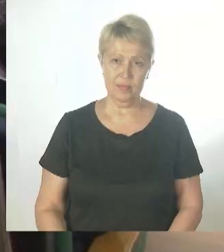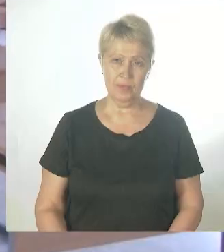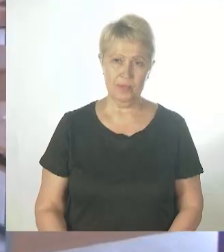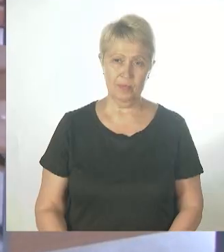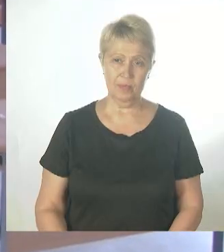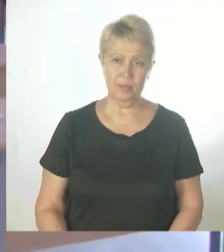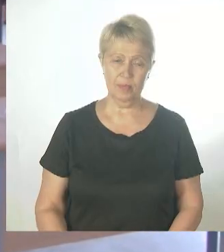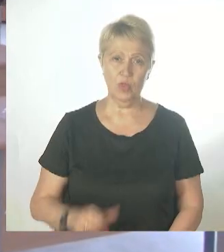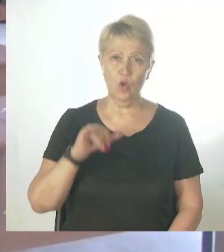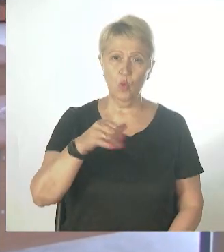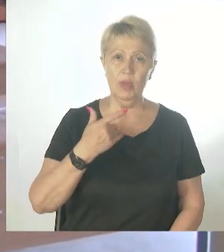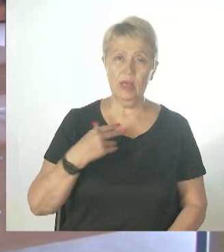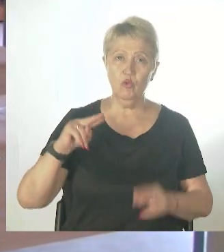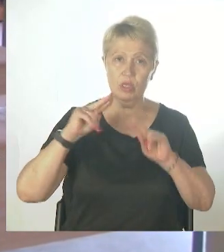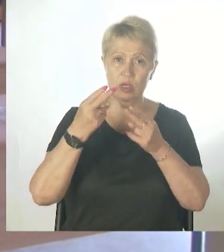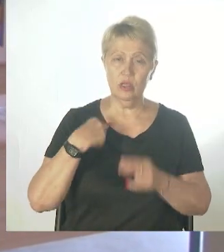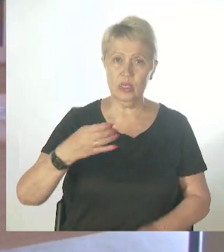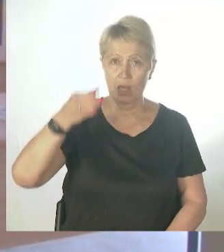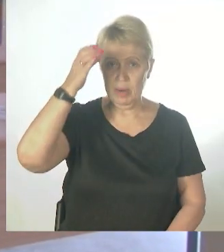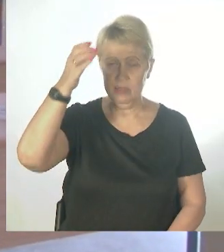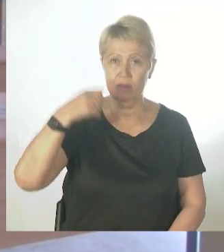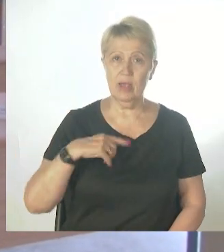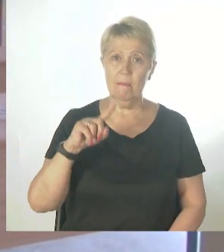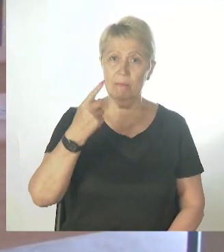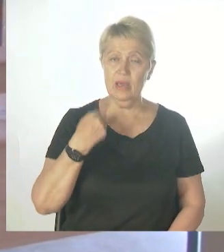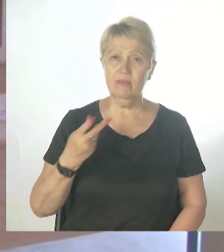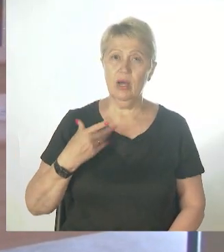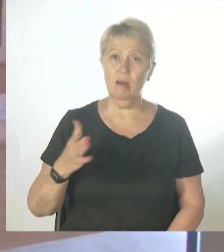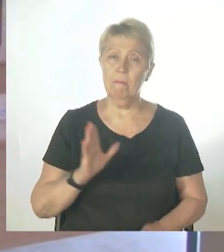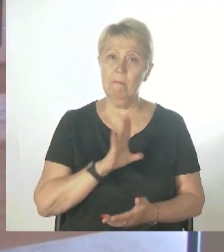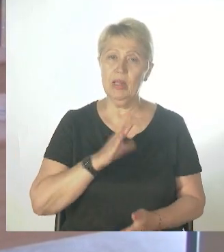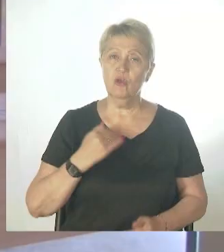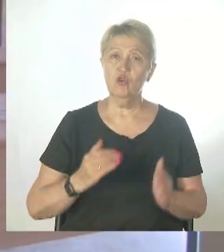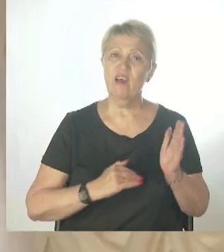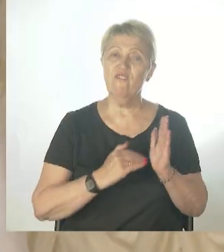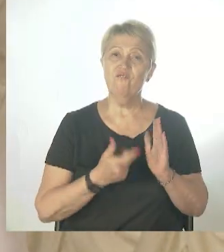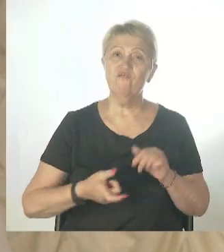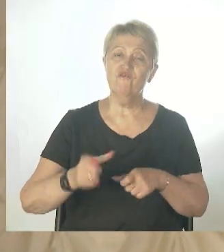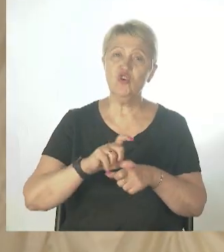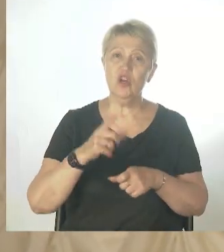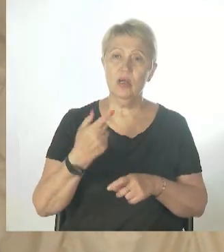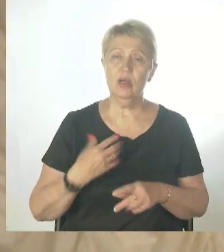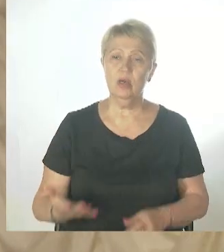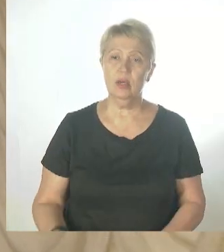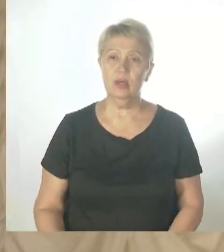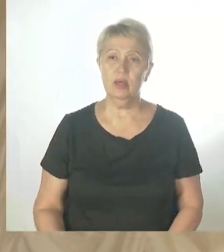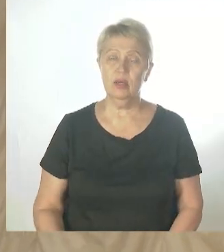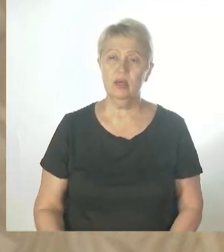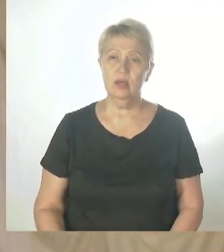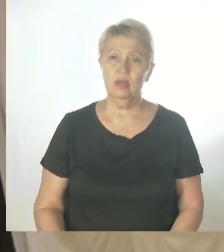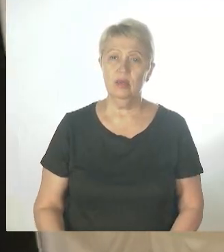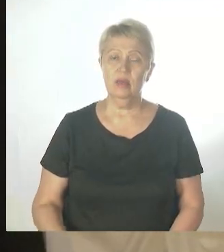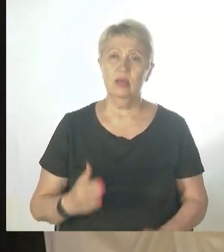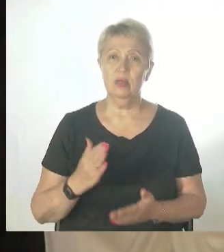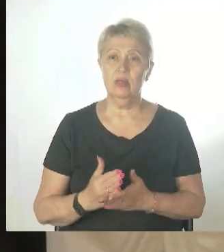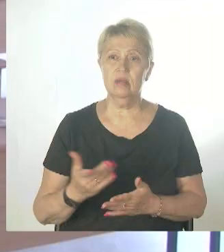У меня техническое образование. Вот, первое образование, высшее. И, конечно же, это совсем другое.